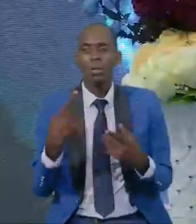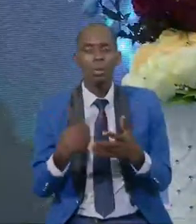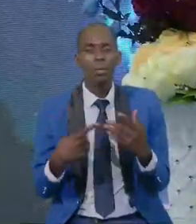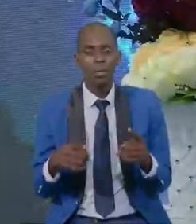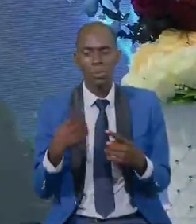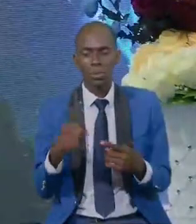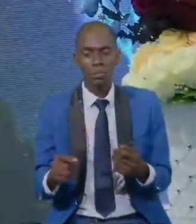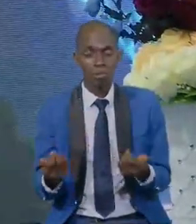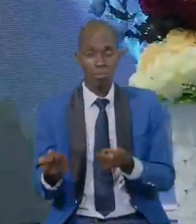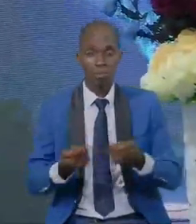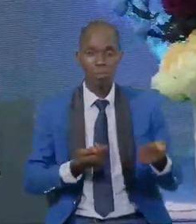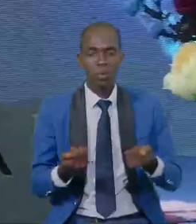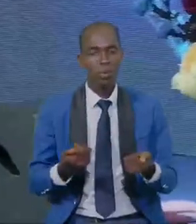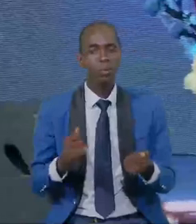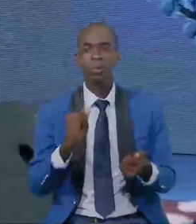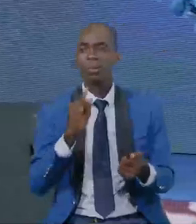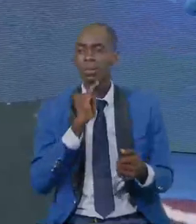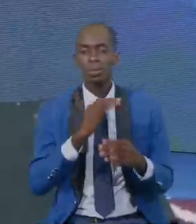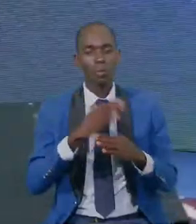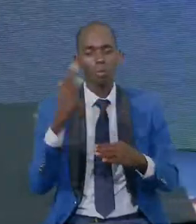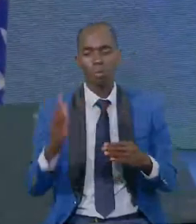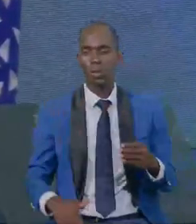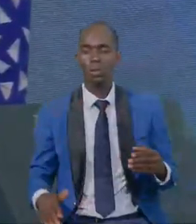Le véhicule est totalement détruit.